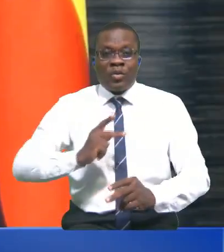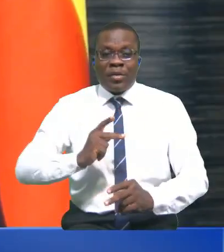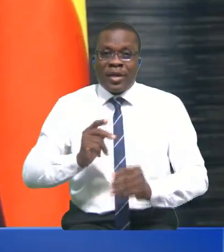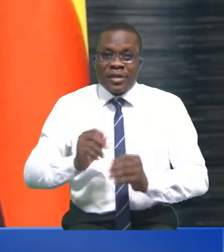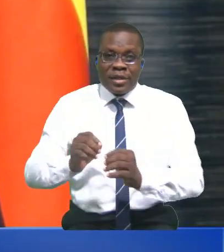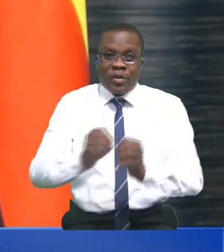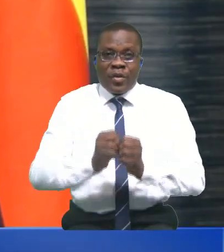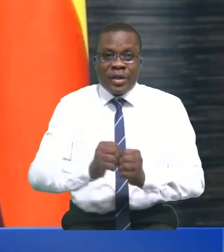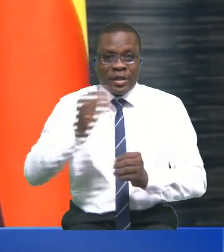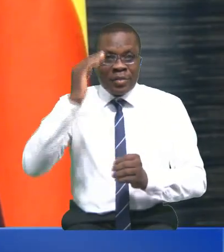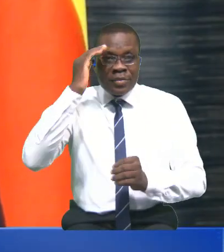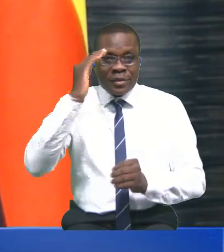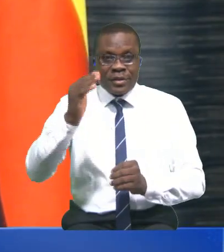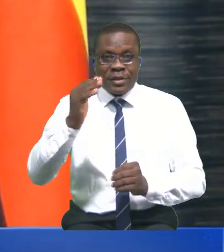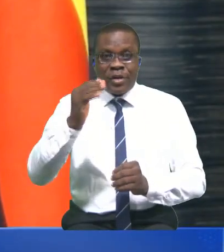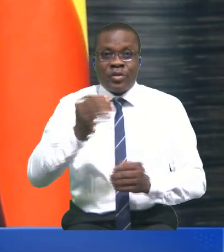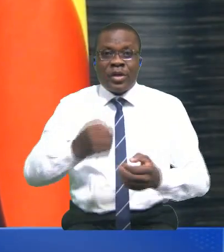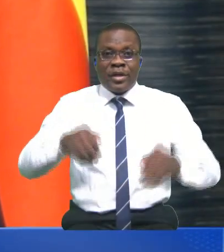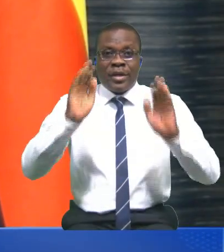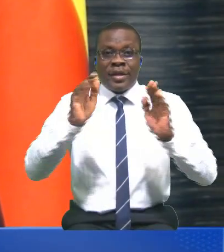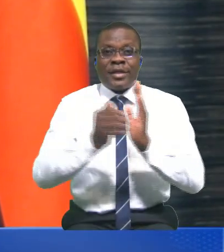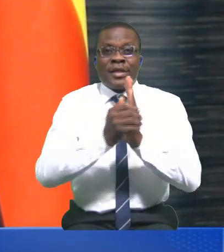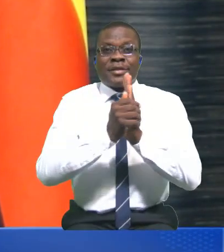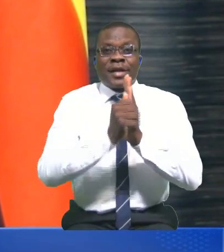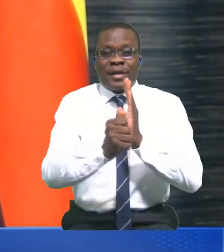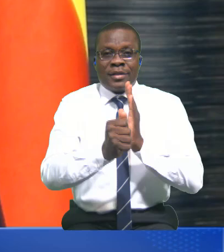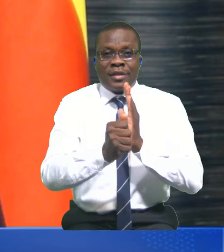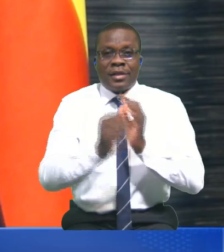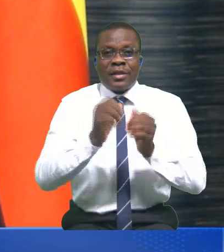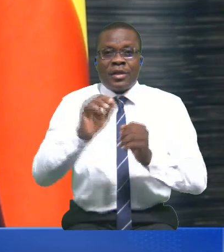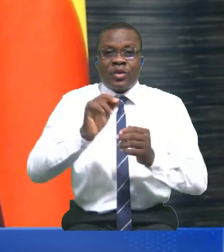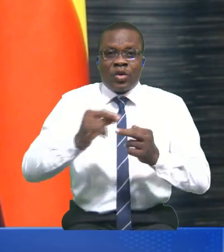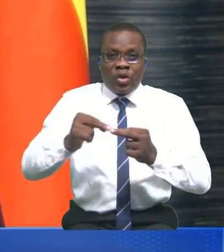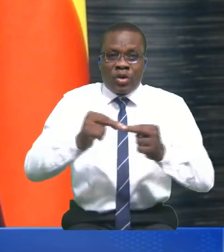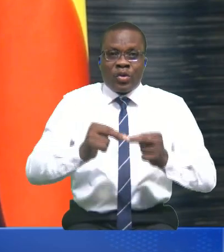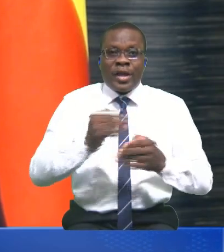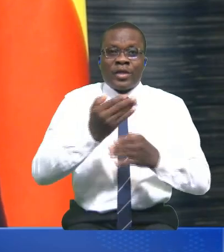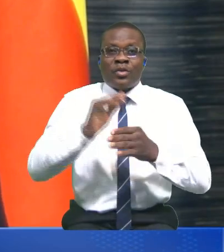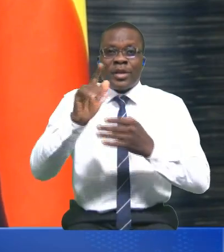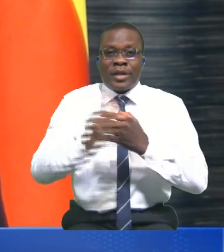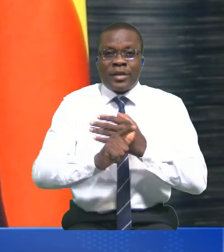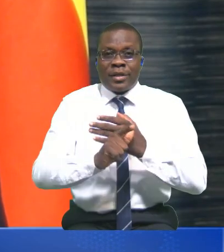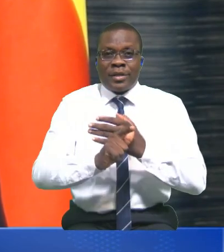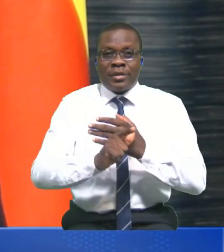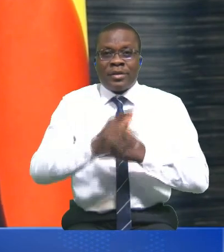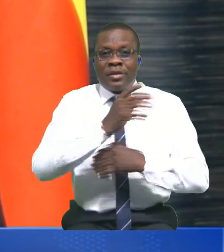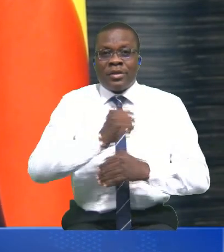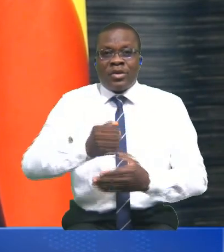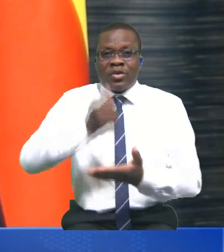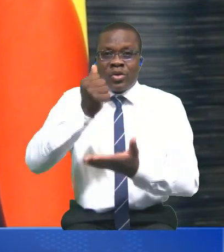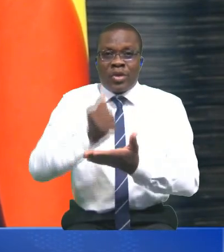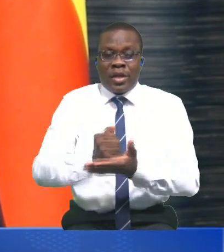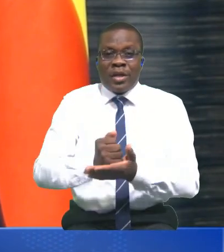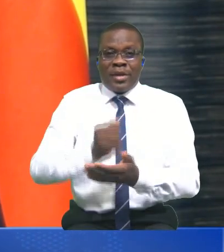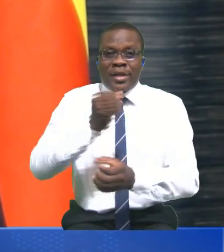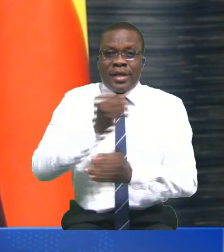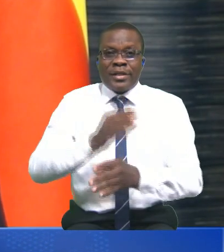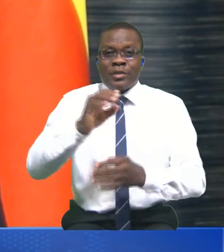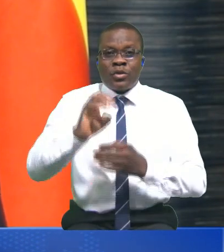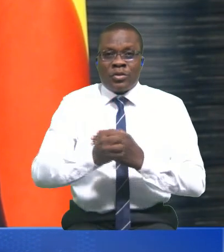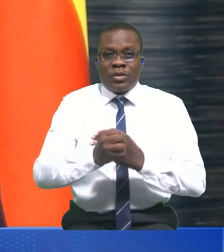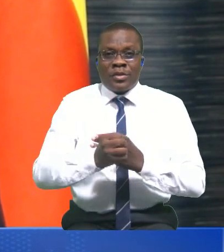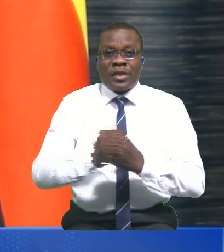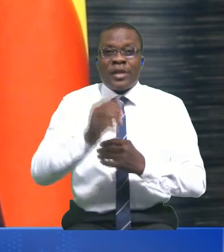salué l'excellente qualité de leur relation bilatéral et marquer la disponibilité leur